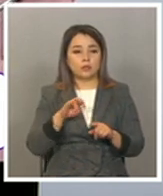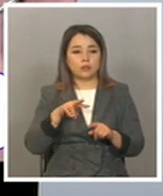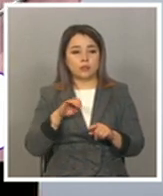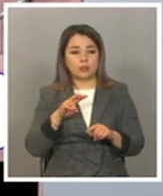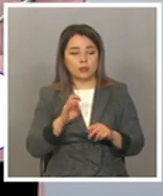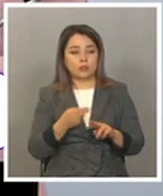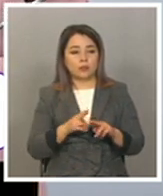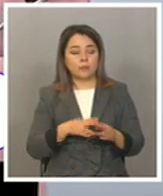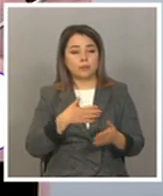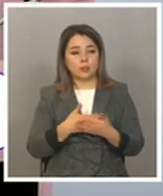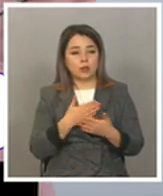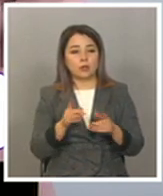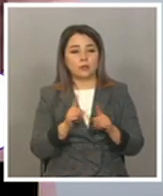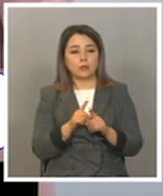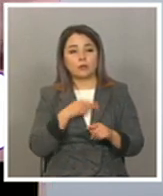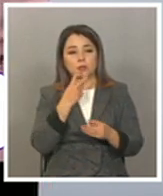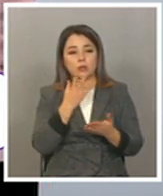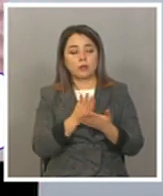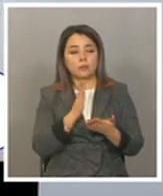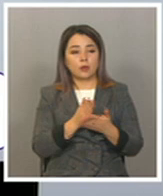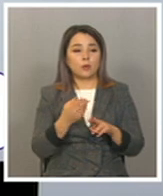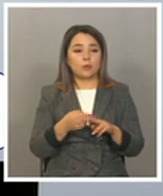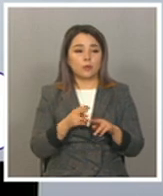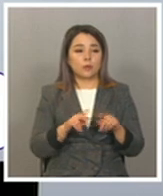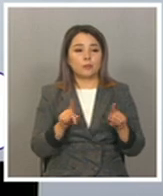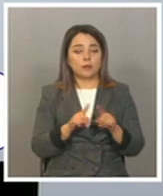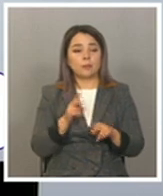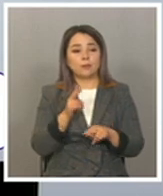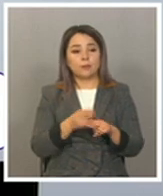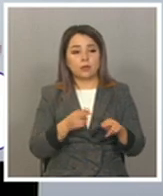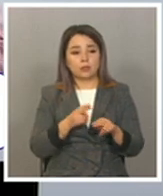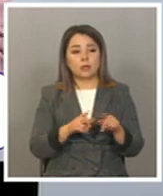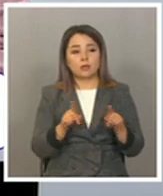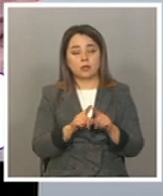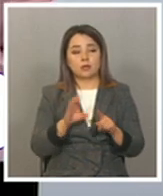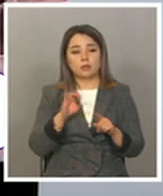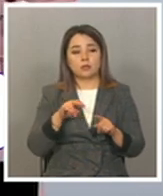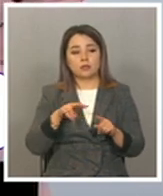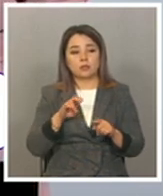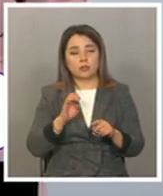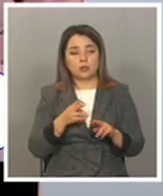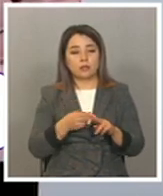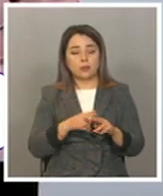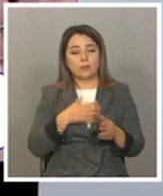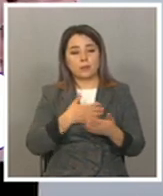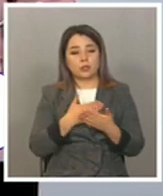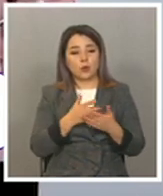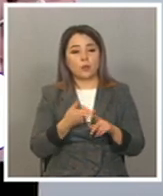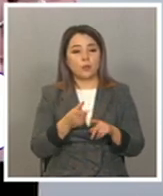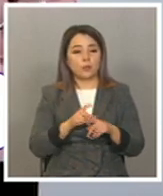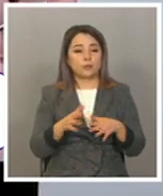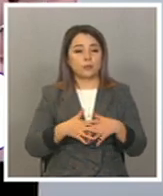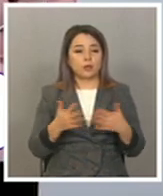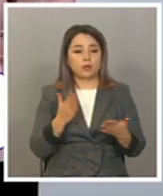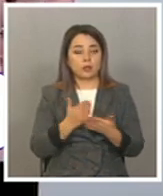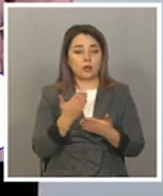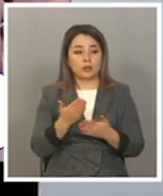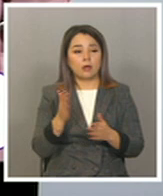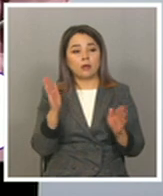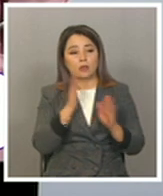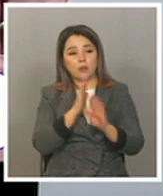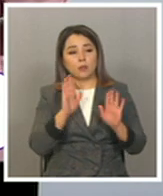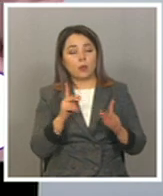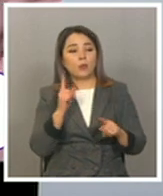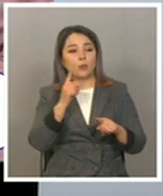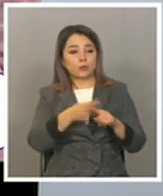өте белсенді екендігін көрдіңіздер. Яғни, ол металдар, яғни сілтілік металдар өте белсенді болғандықтан табиғатта тек қана